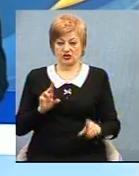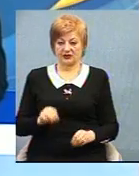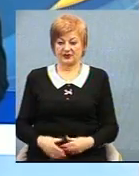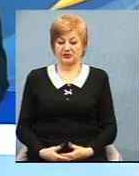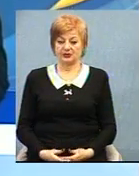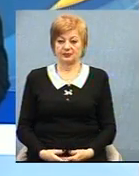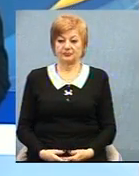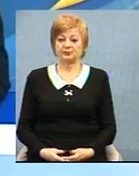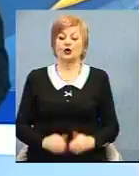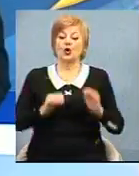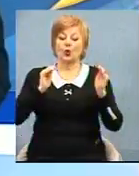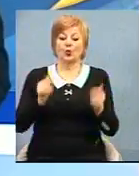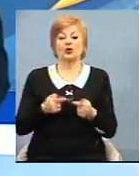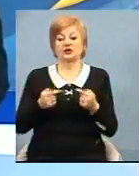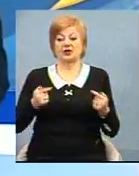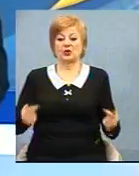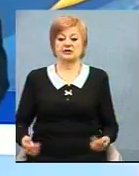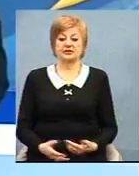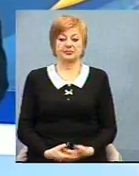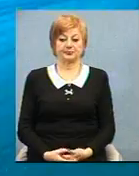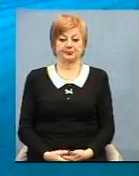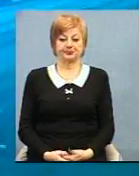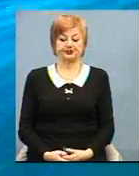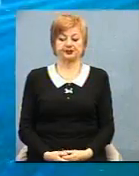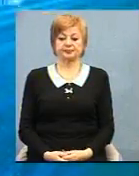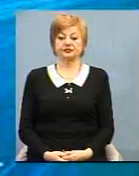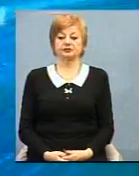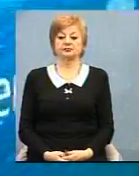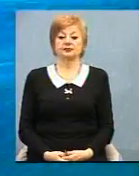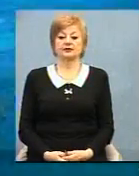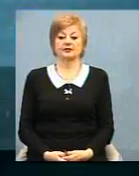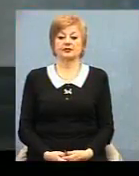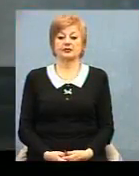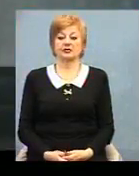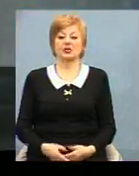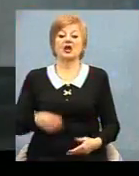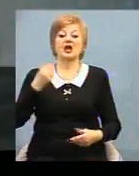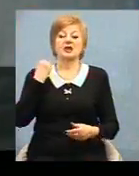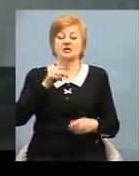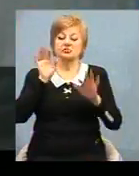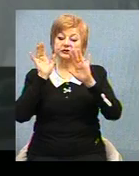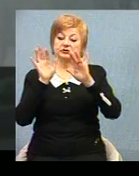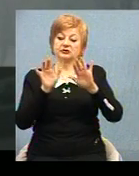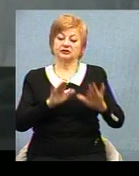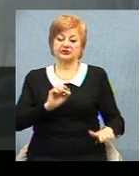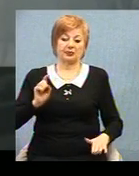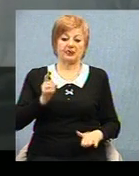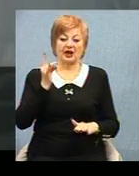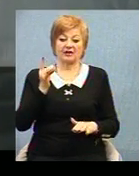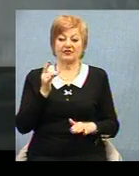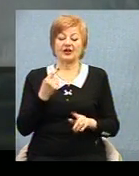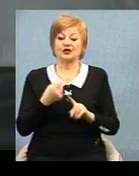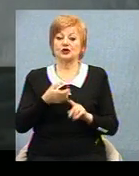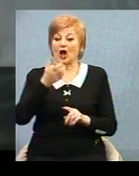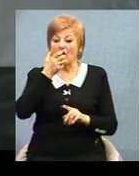Про інші події далі коротко. Запоріжжя засипало першим снігом. Про те, що в